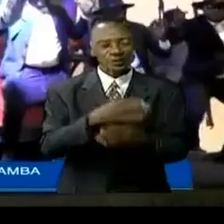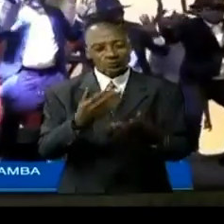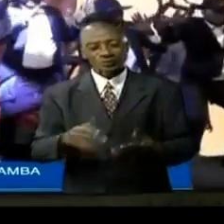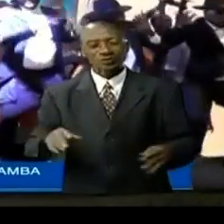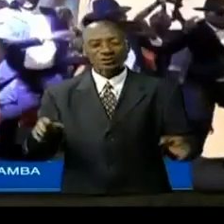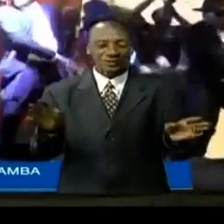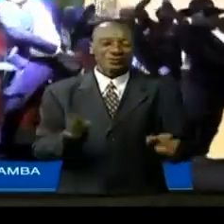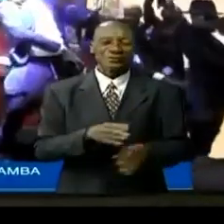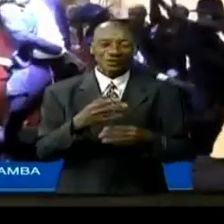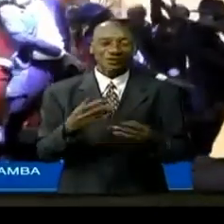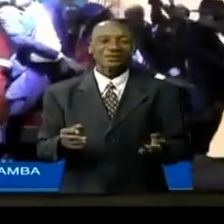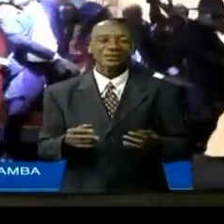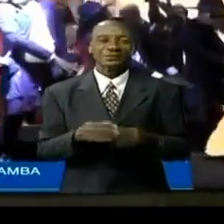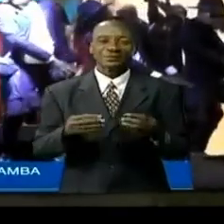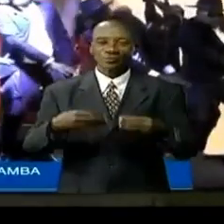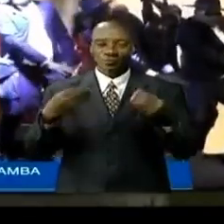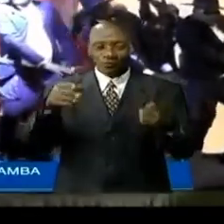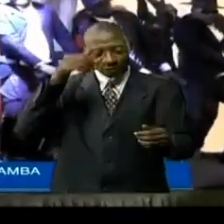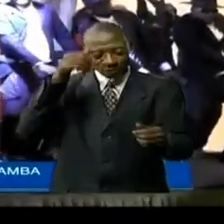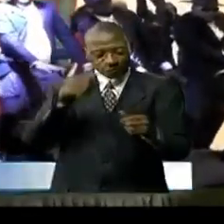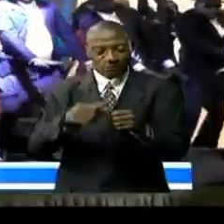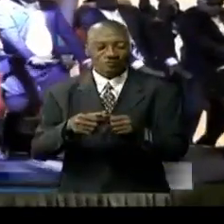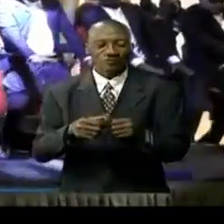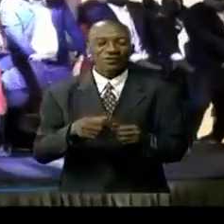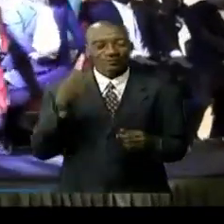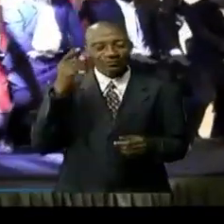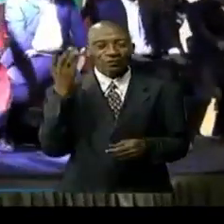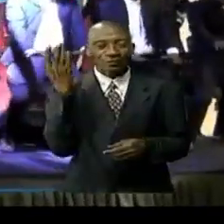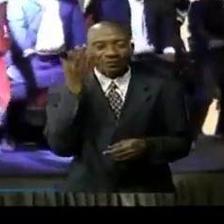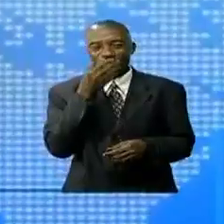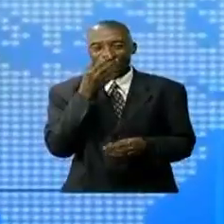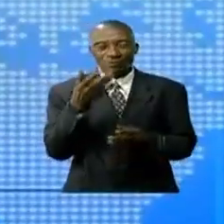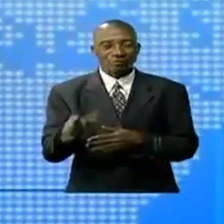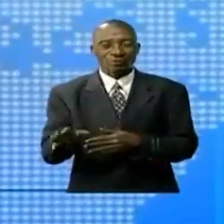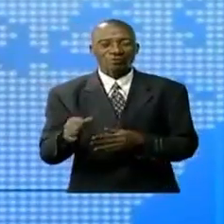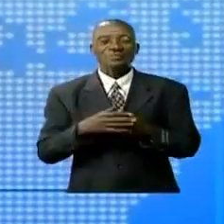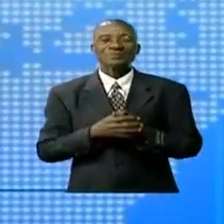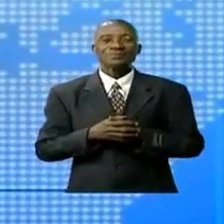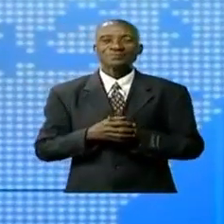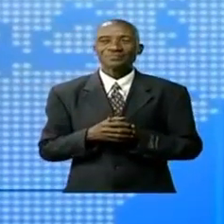pour égayer le public avec des chorégraphies inédites.